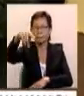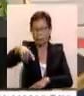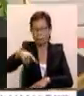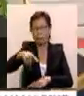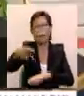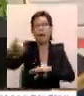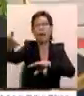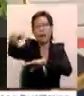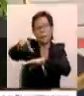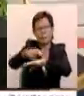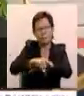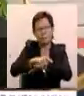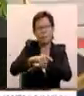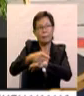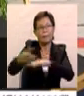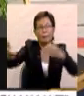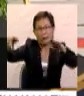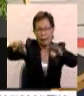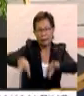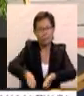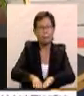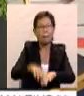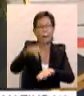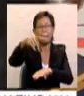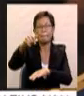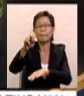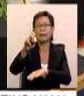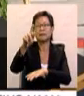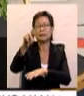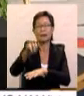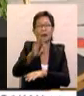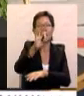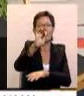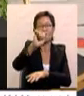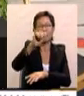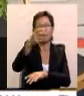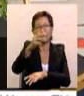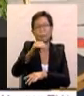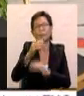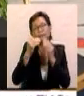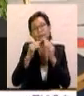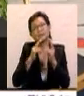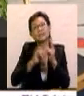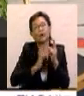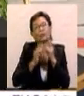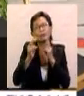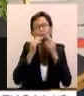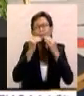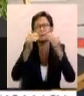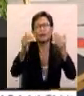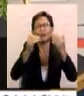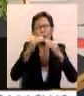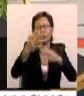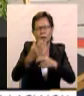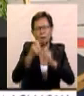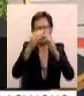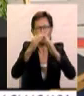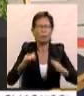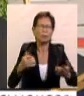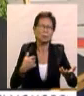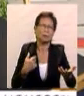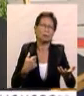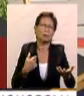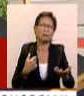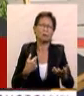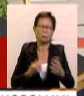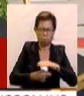Fazil. Saya minta terima kasih je lah bantuan dapat rumah macam tu kan. Saya pun bukan dia mampu nak bayar